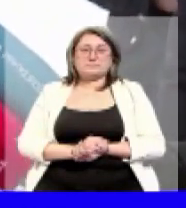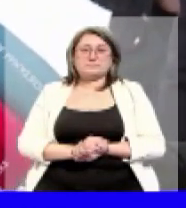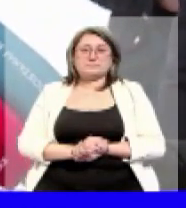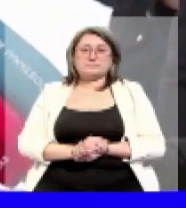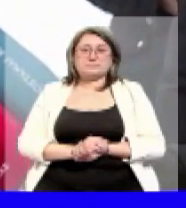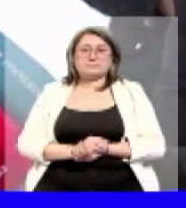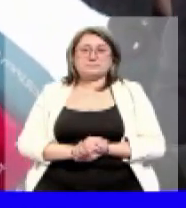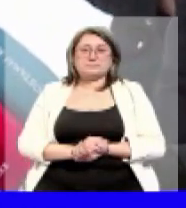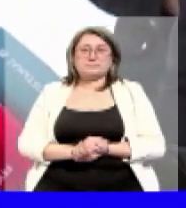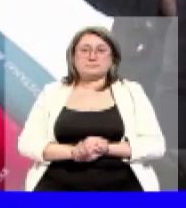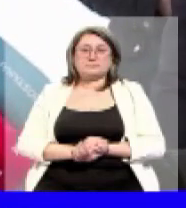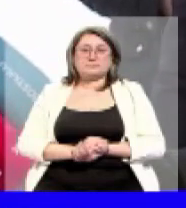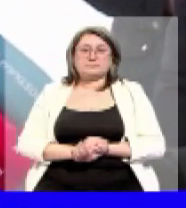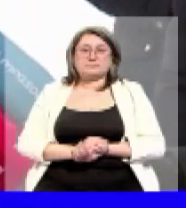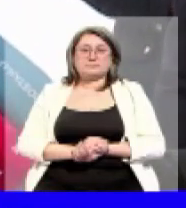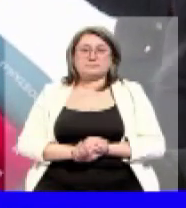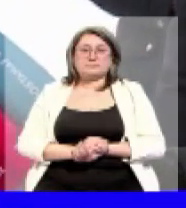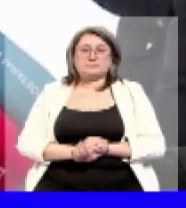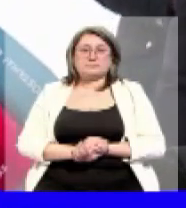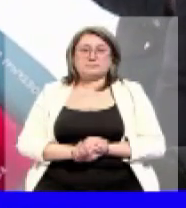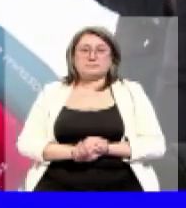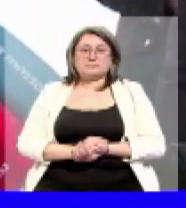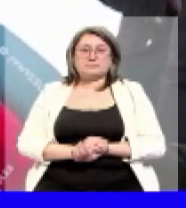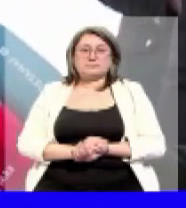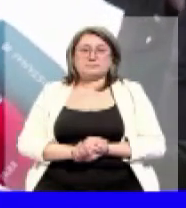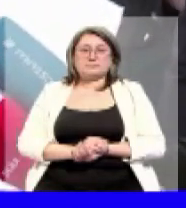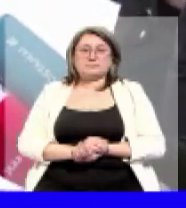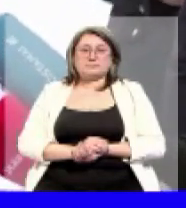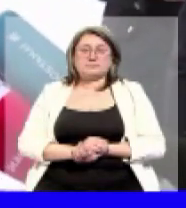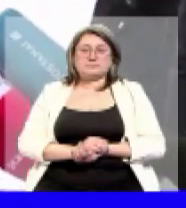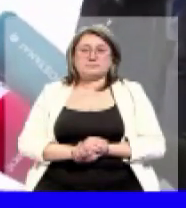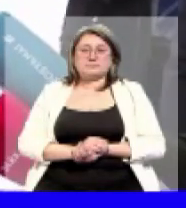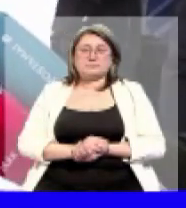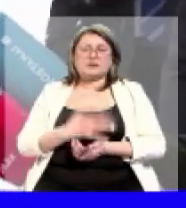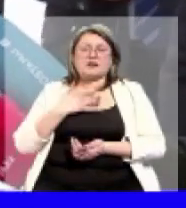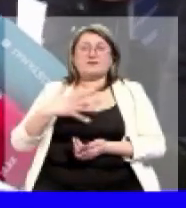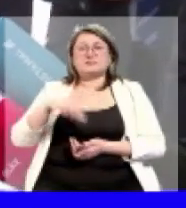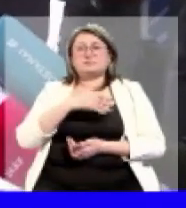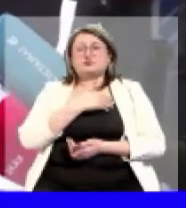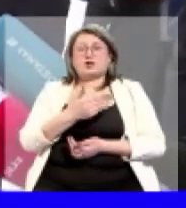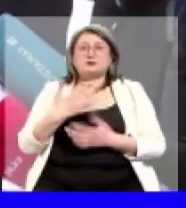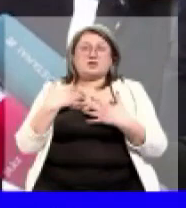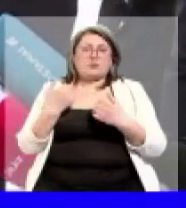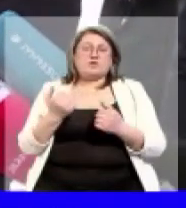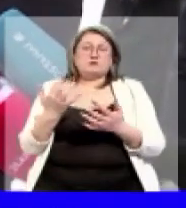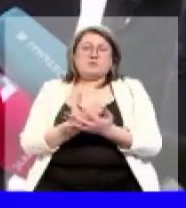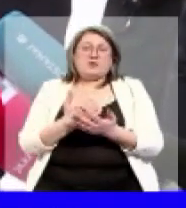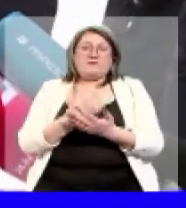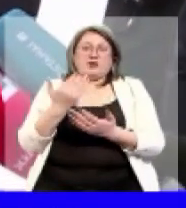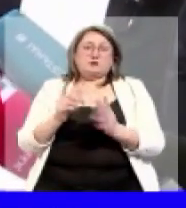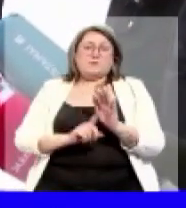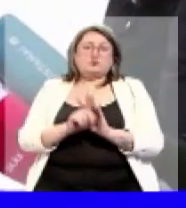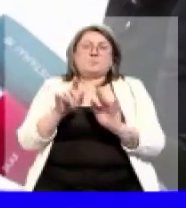деп, иншалла, іске аса берсін жоспарларыңыз. Ары қарай бизнестеріңіз кеңейіп, жаңа жұмыс орындарын